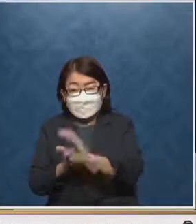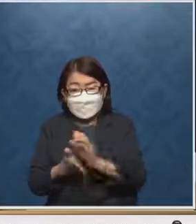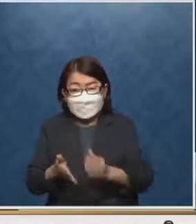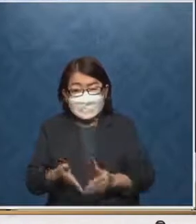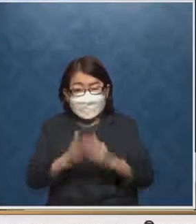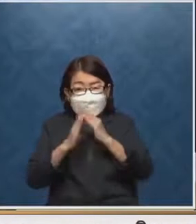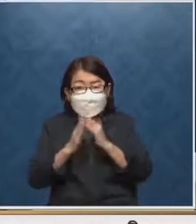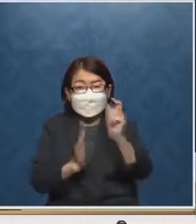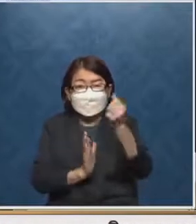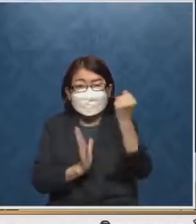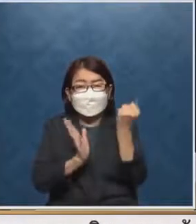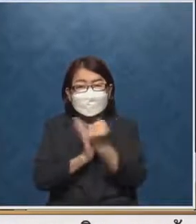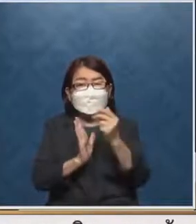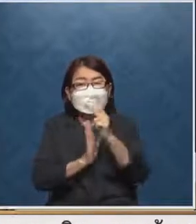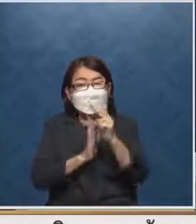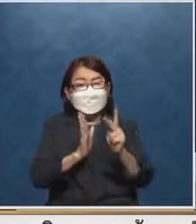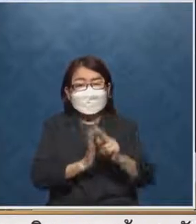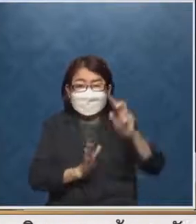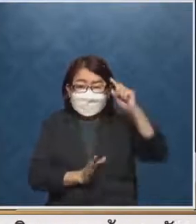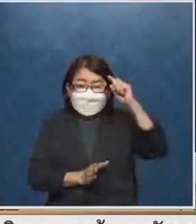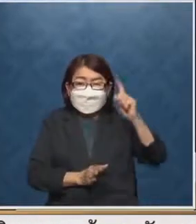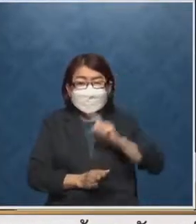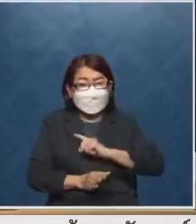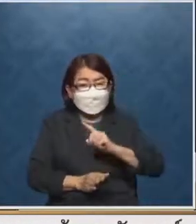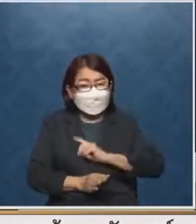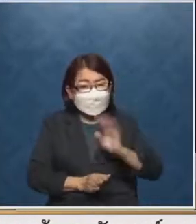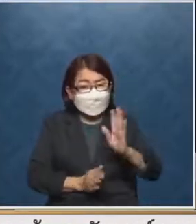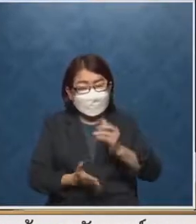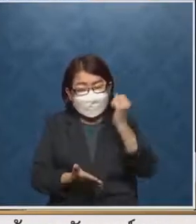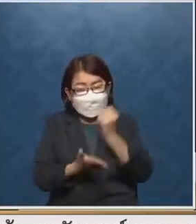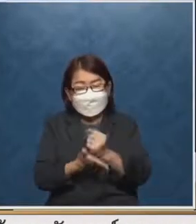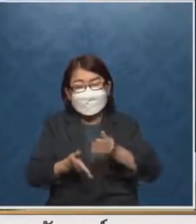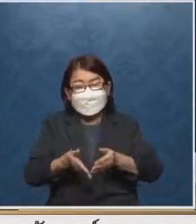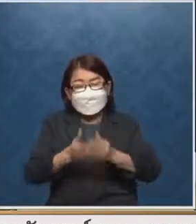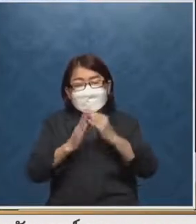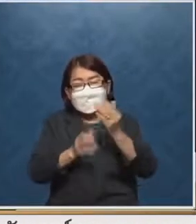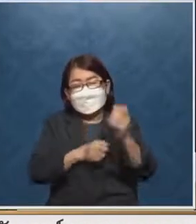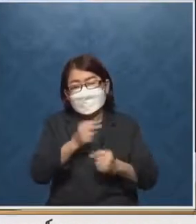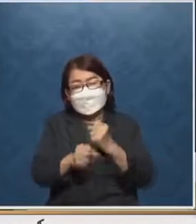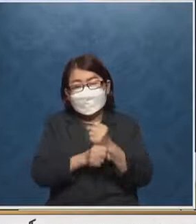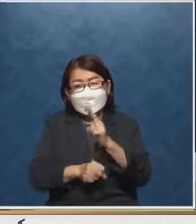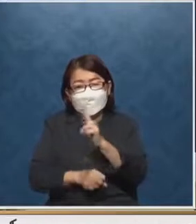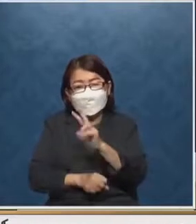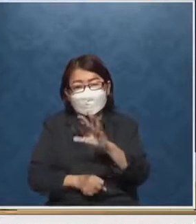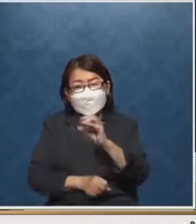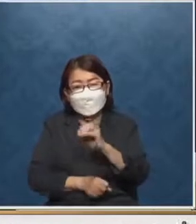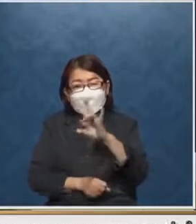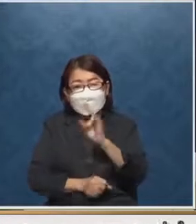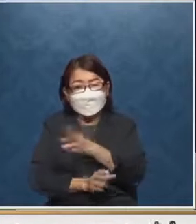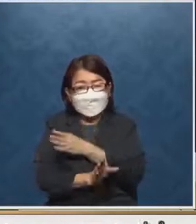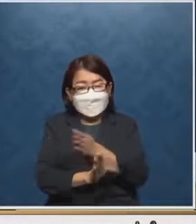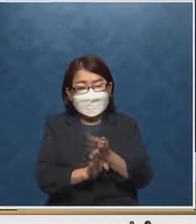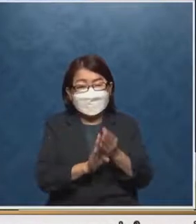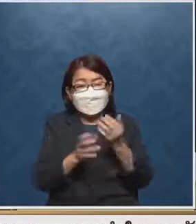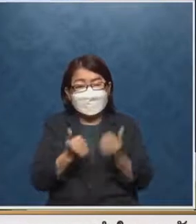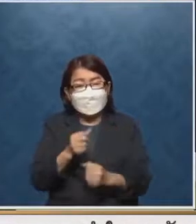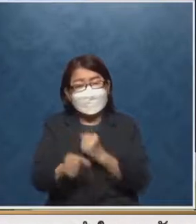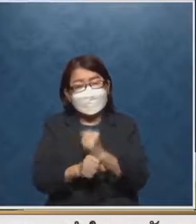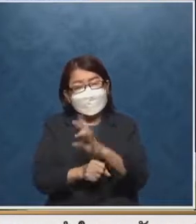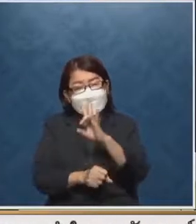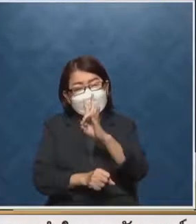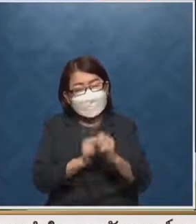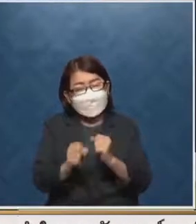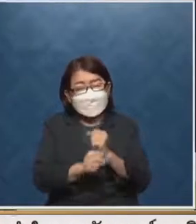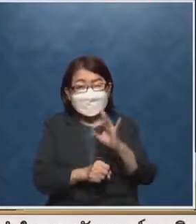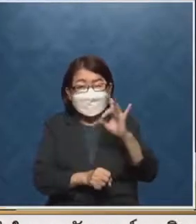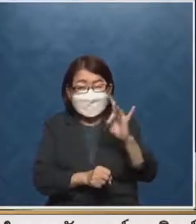ใช่คิดขึ้นมาเองตั้งแต่ปี58ถึงวันนี้78ปีแต่กองทุนนี่ผมยังคิดว่า